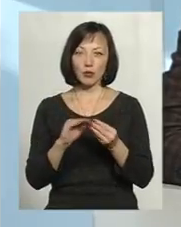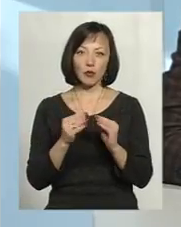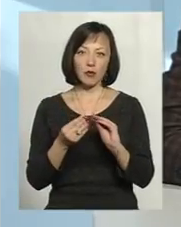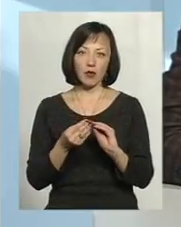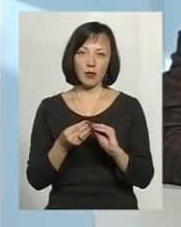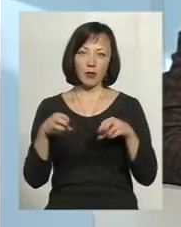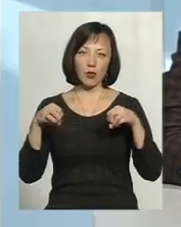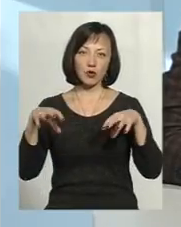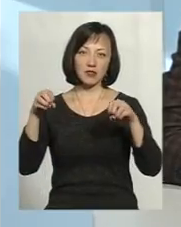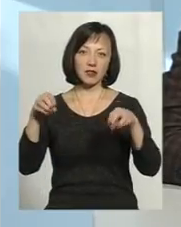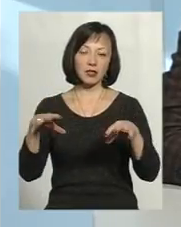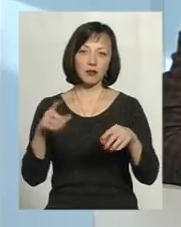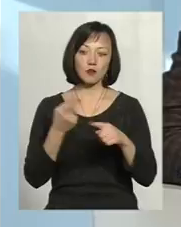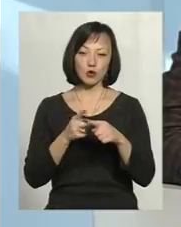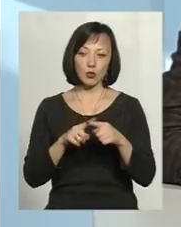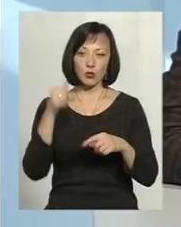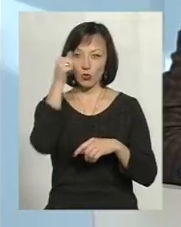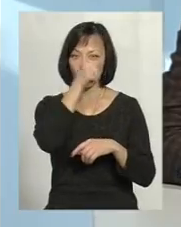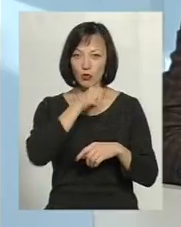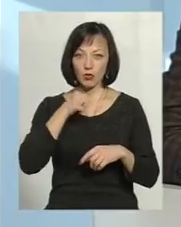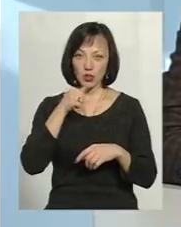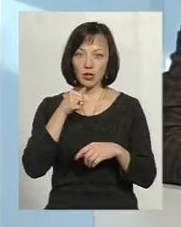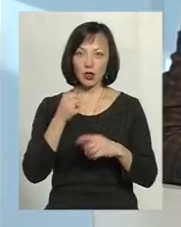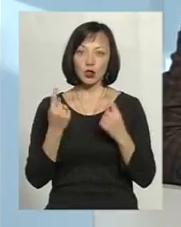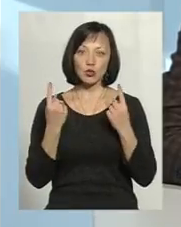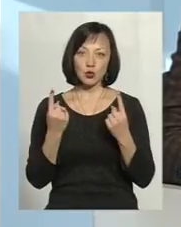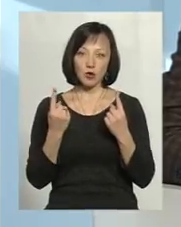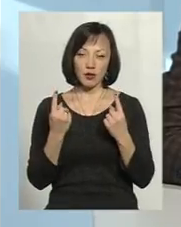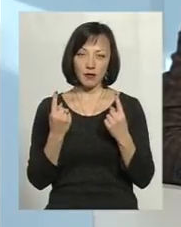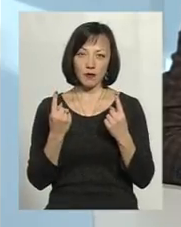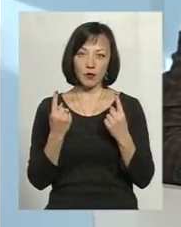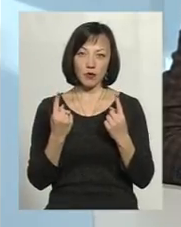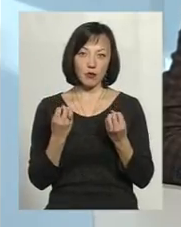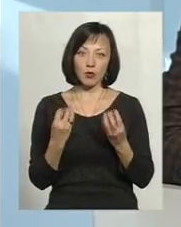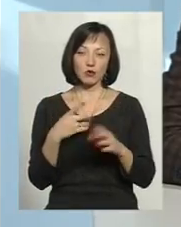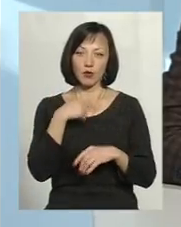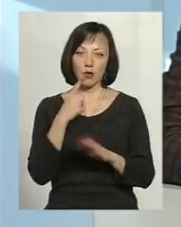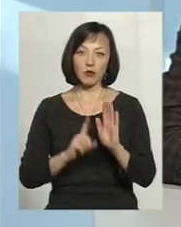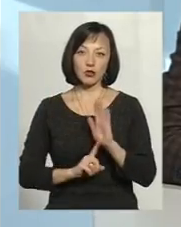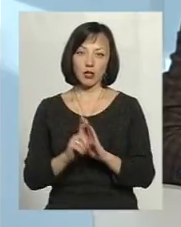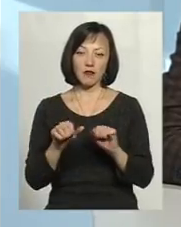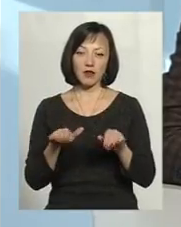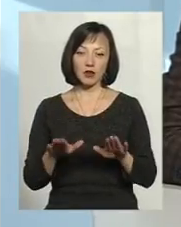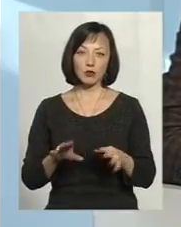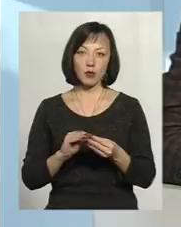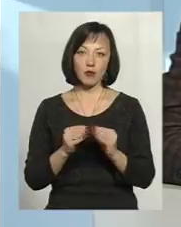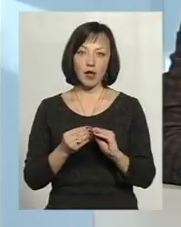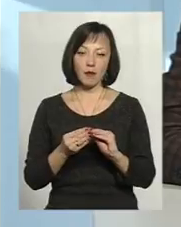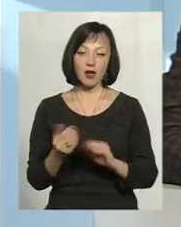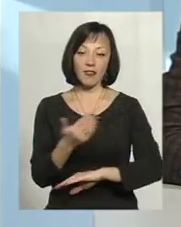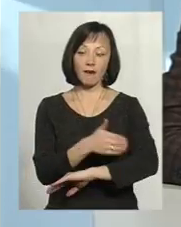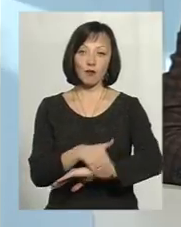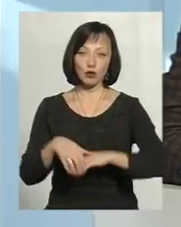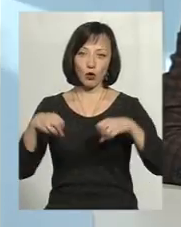з зовнішнім освітленням. Тому що в цьому році ми теж доволі таки суттєво не просто говорили, а почали вирішувати проблему зовнішнього освітлення.